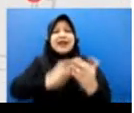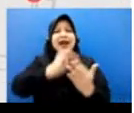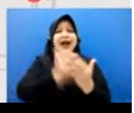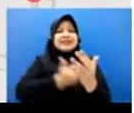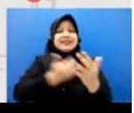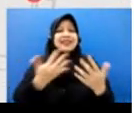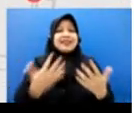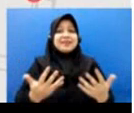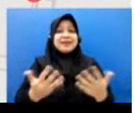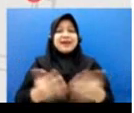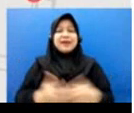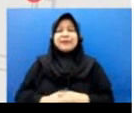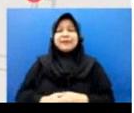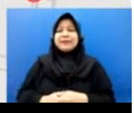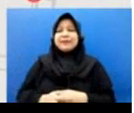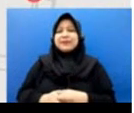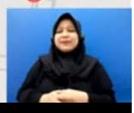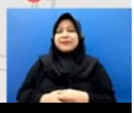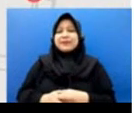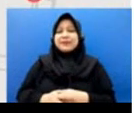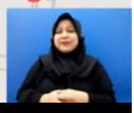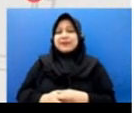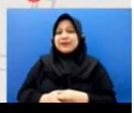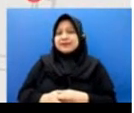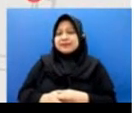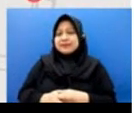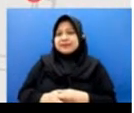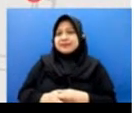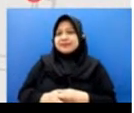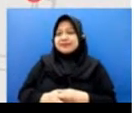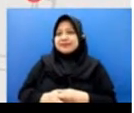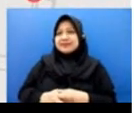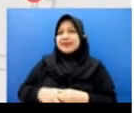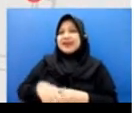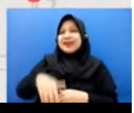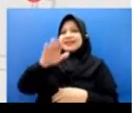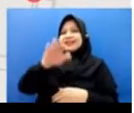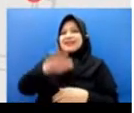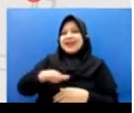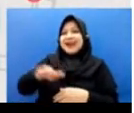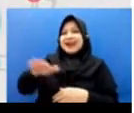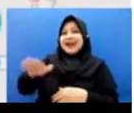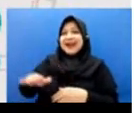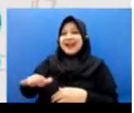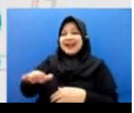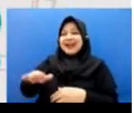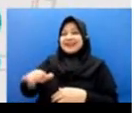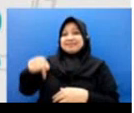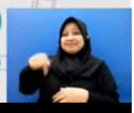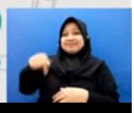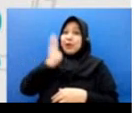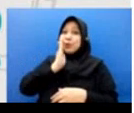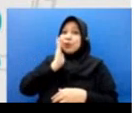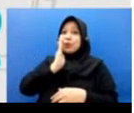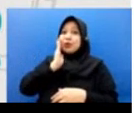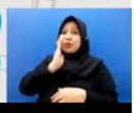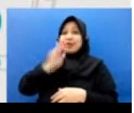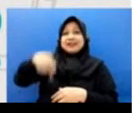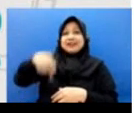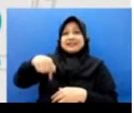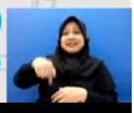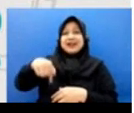Satu hal yang saya pahami bahwa anak milenial sekarang itu kan belajarnya bukan hanya dari kita,